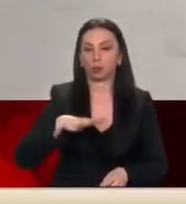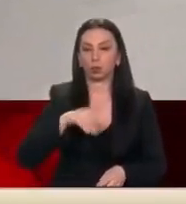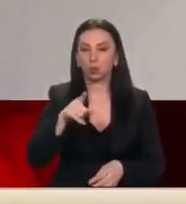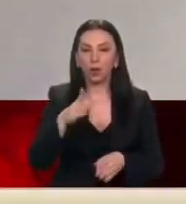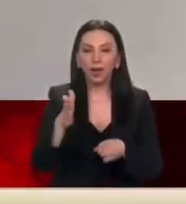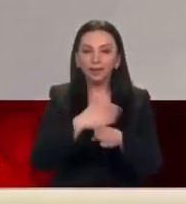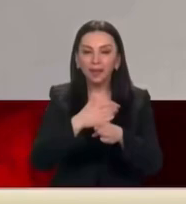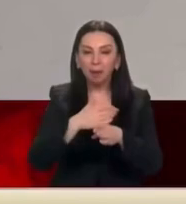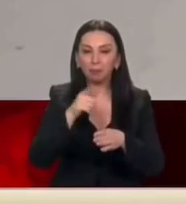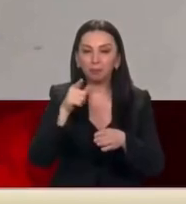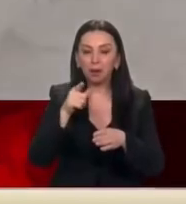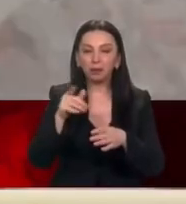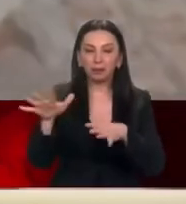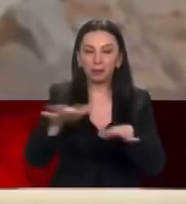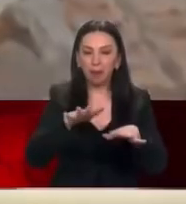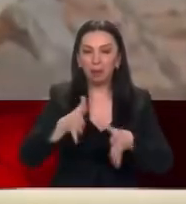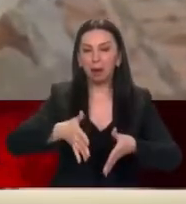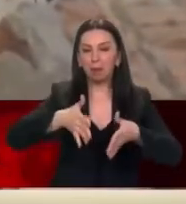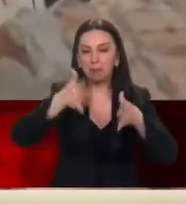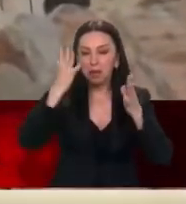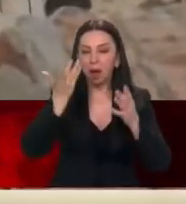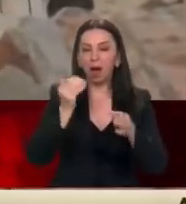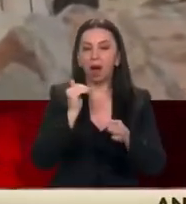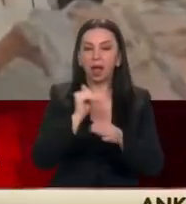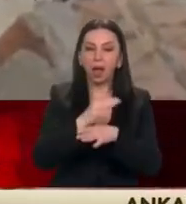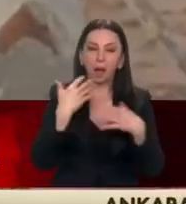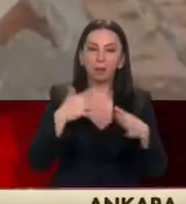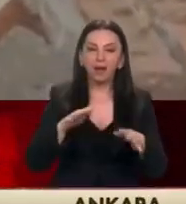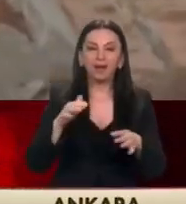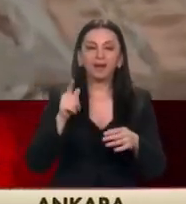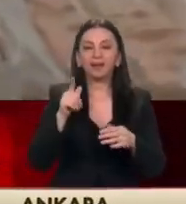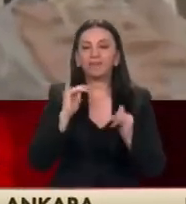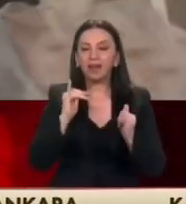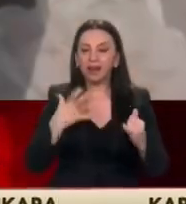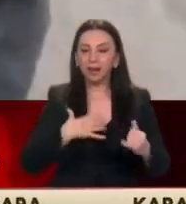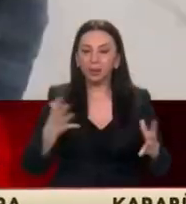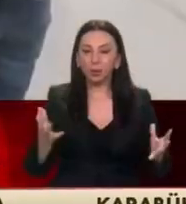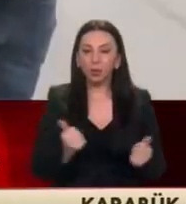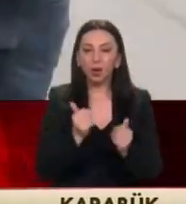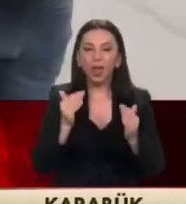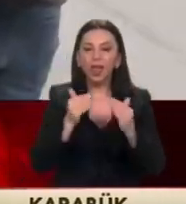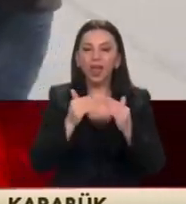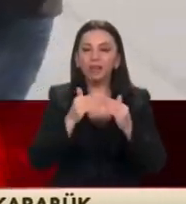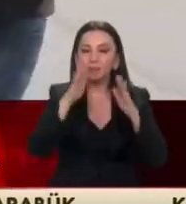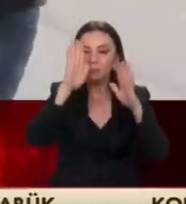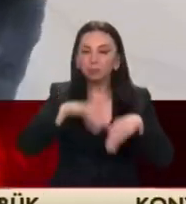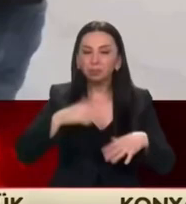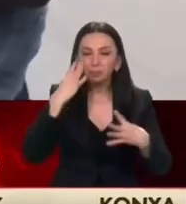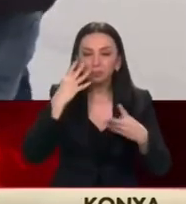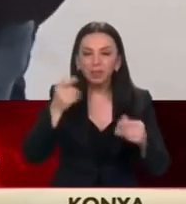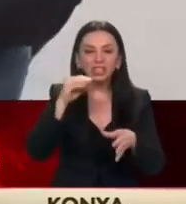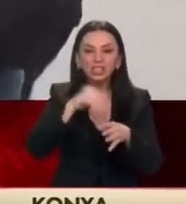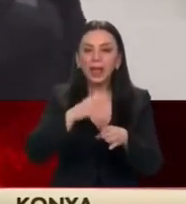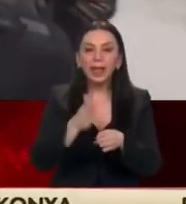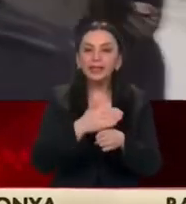Deprem binaları, hayatları yıktı. Felaketten kurtulanlar enkaza dönen evlerinden çıkacak eşyalarına